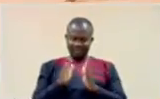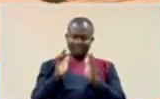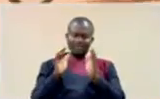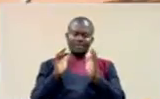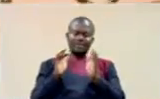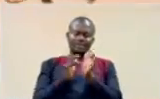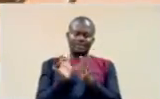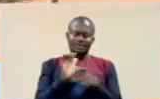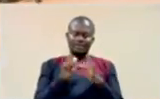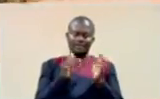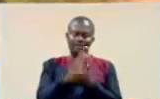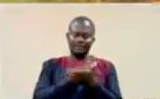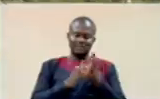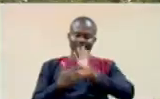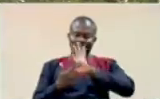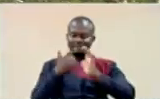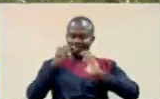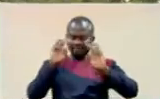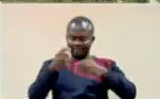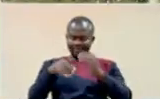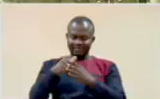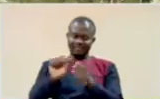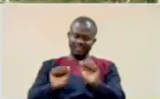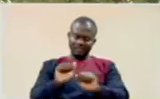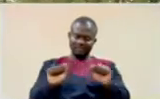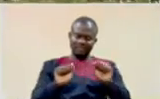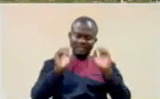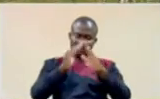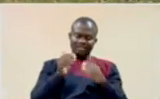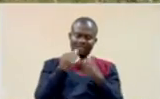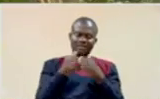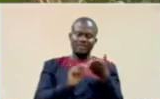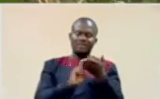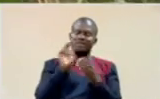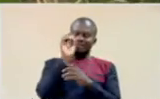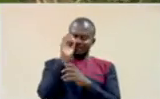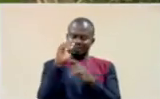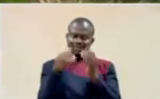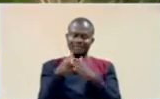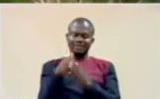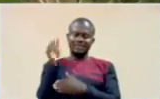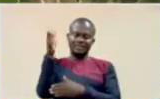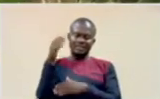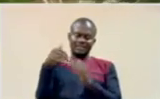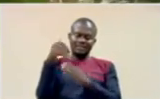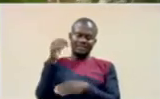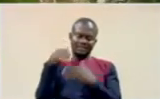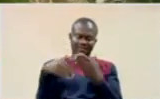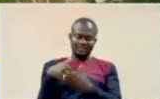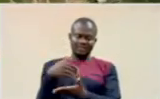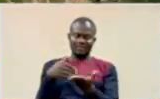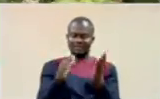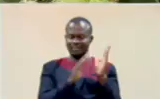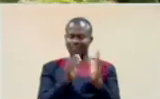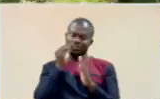Ibirebana n'imitako bamwe mu bakuze bavuga ko bakurungiraga inzu zabo bakifasha indabo zisanzwe ndetse n'amashami y'ibiti bagataka